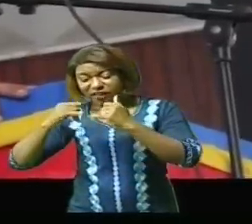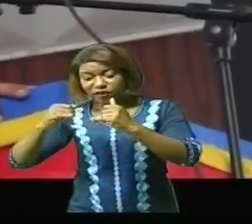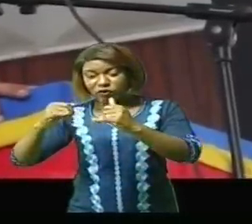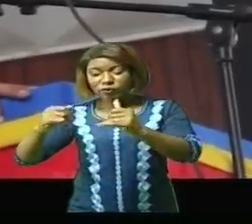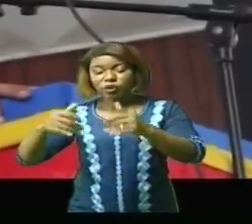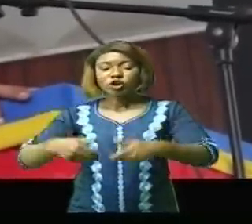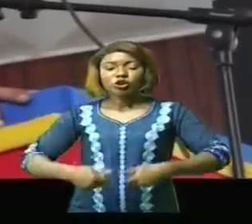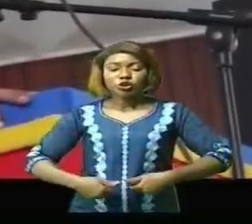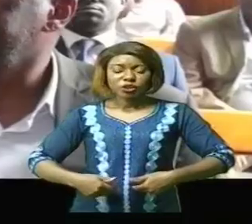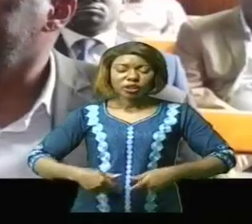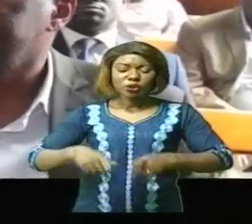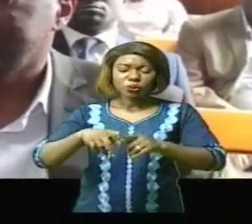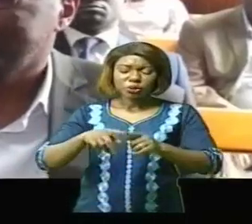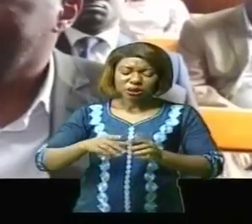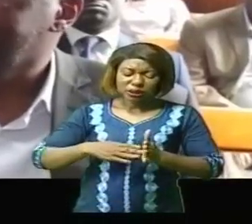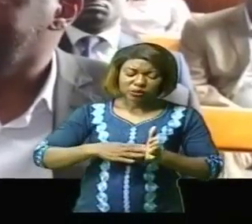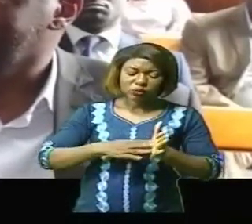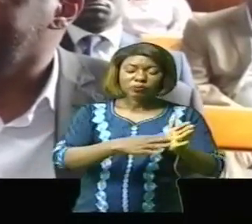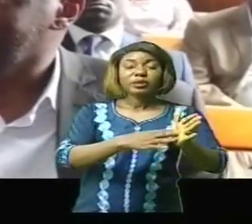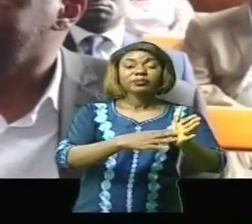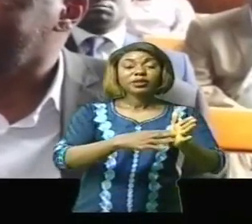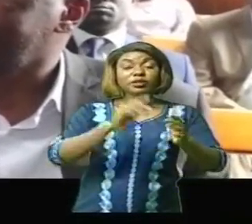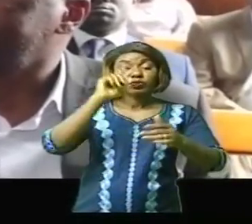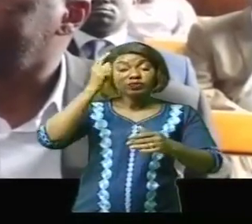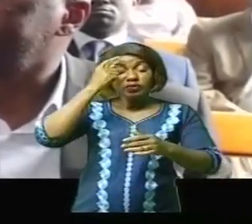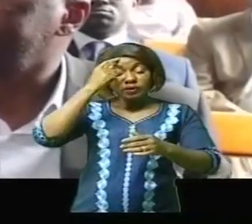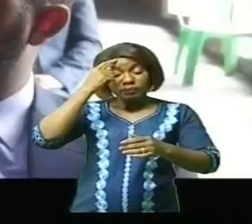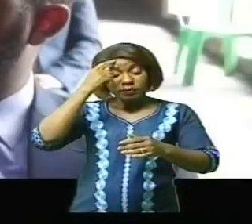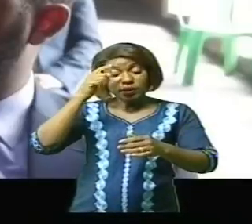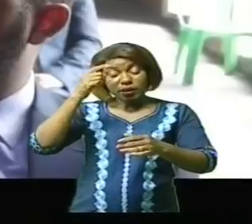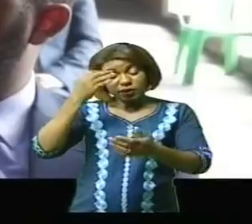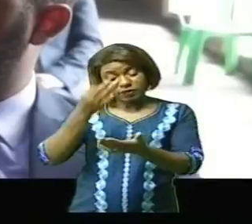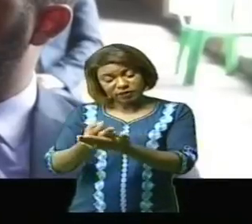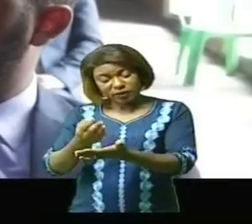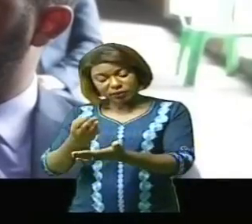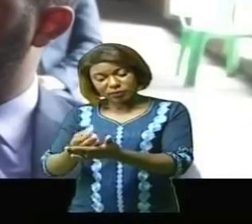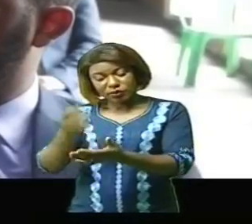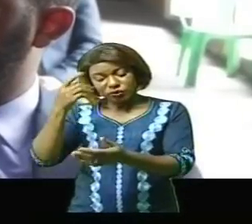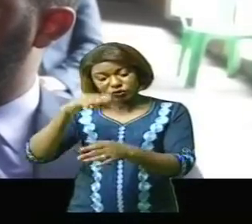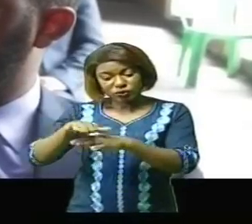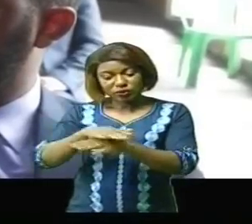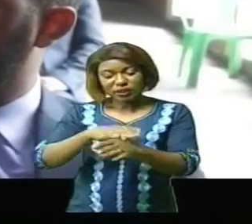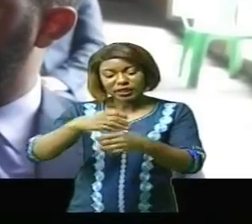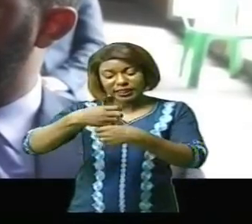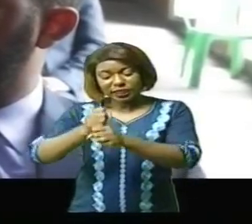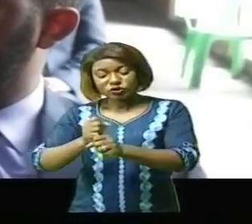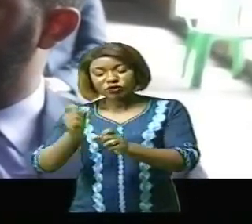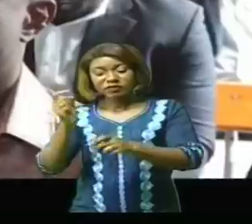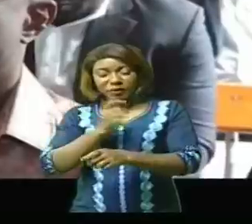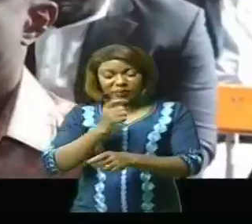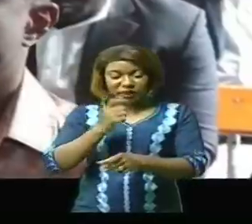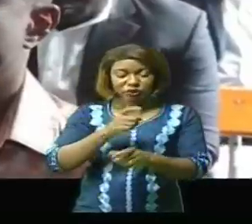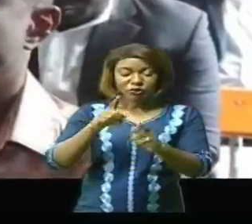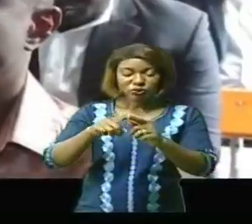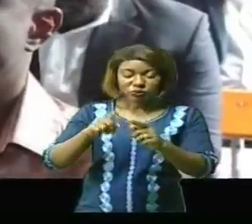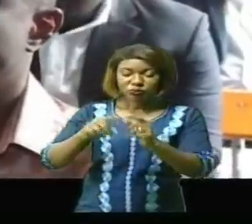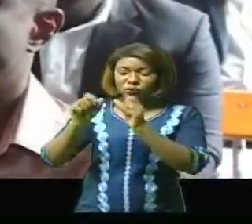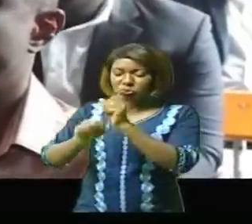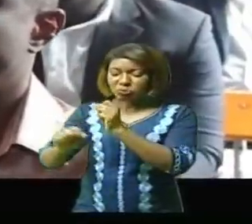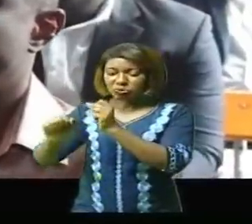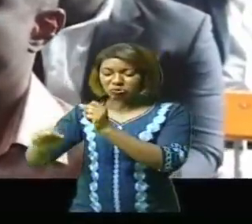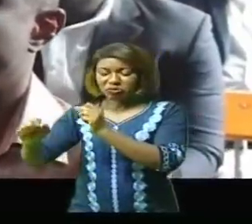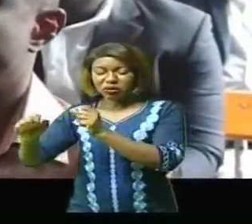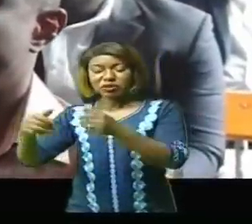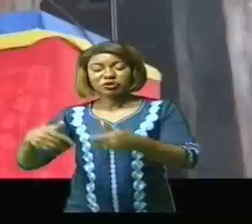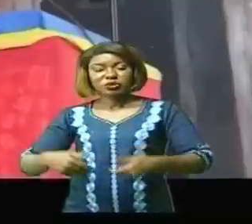l'accompagnement du gouvernement dans le financement de jeunes entrepreneurs porteurs de projets innovants et ce, dans le but de promouvoir l'entrepreneuriat de jeunes.